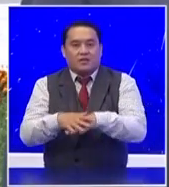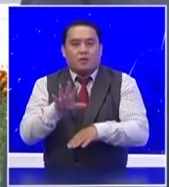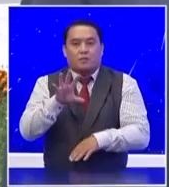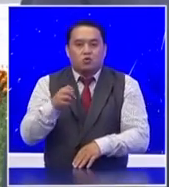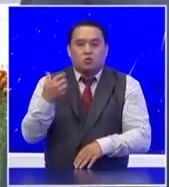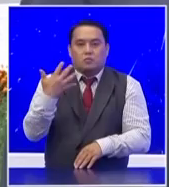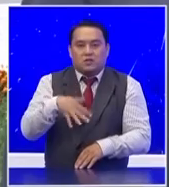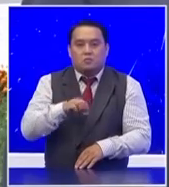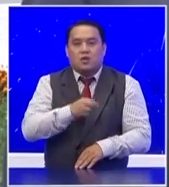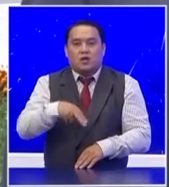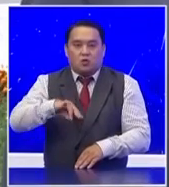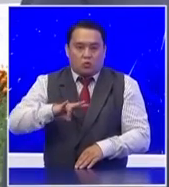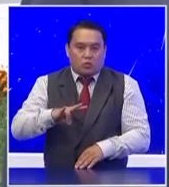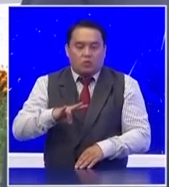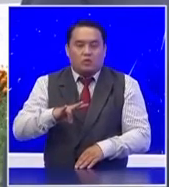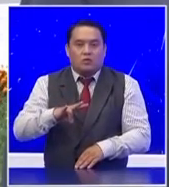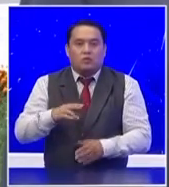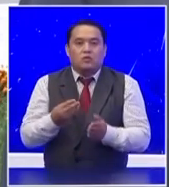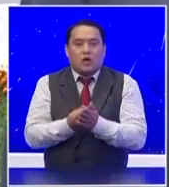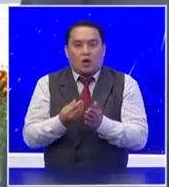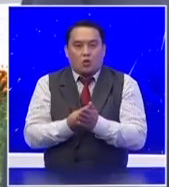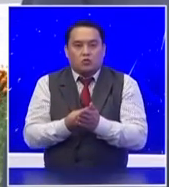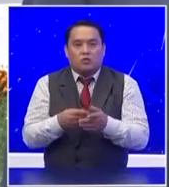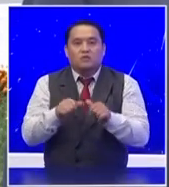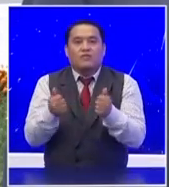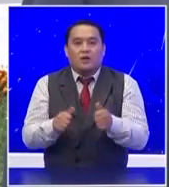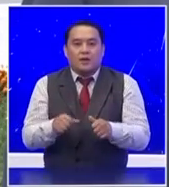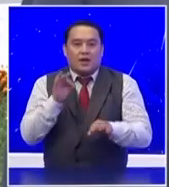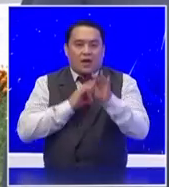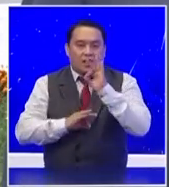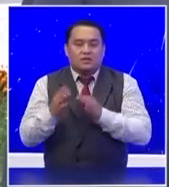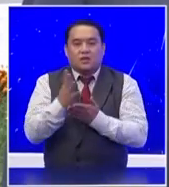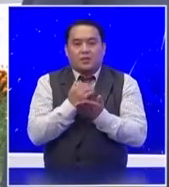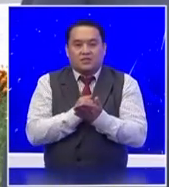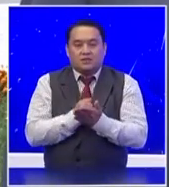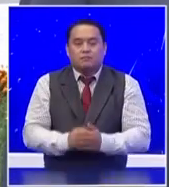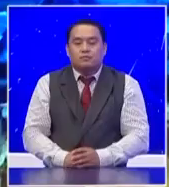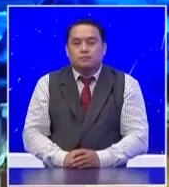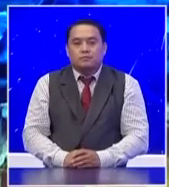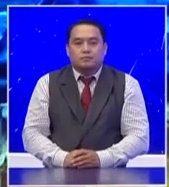550 миллионов. За счет этих средств будет сформирован лекарственный резерв.